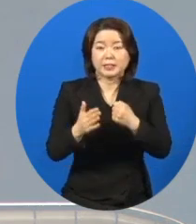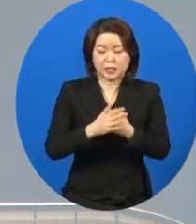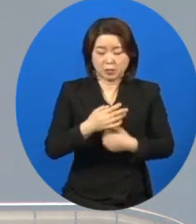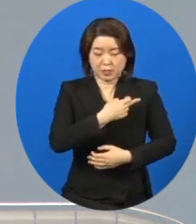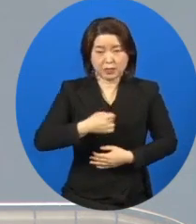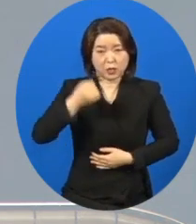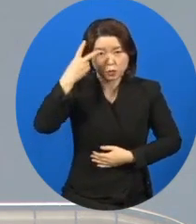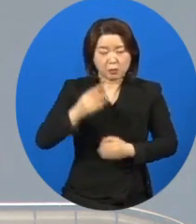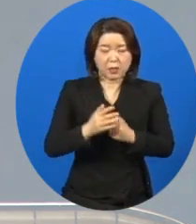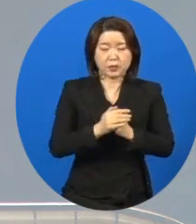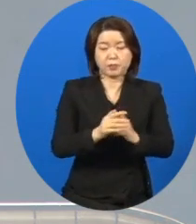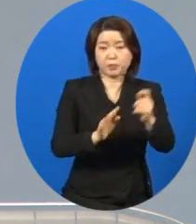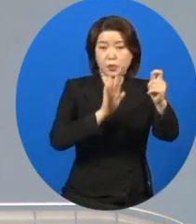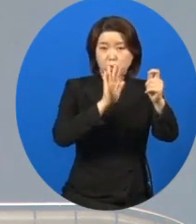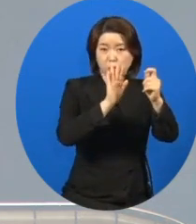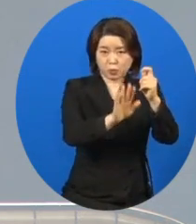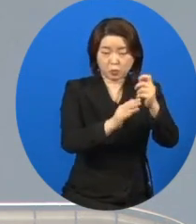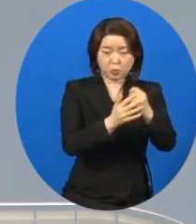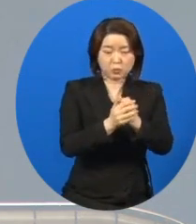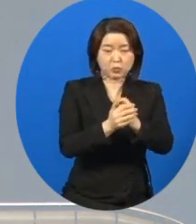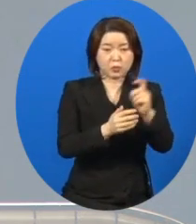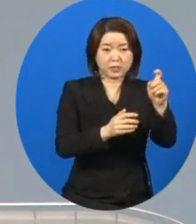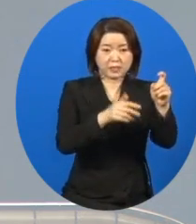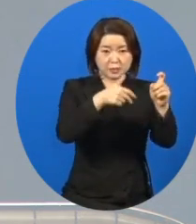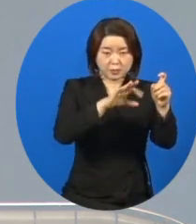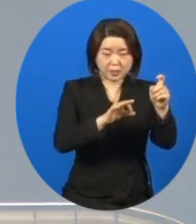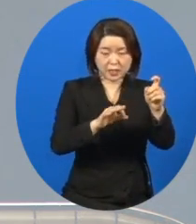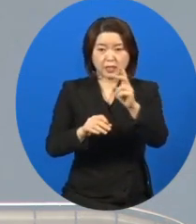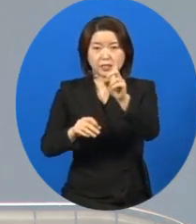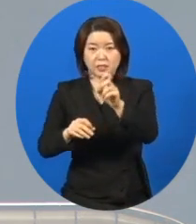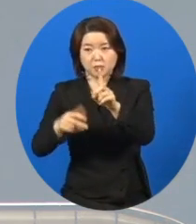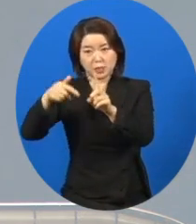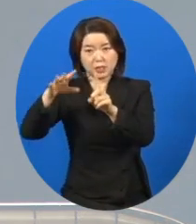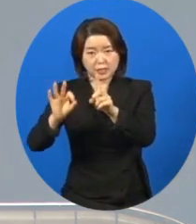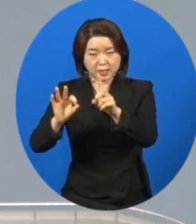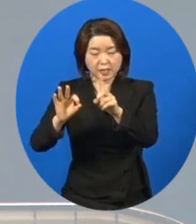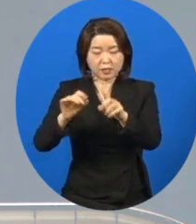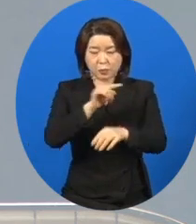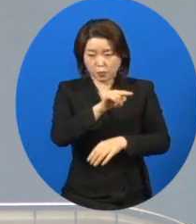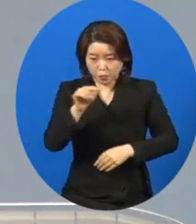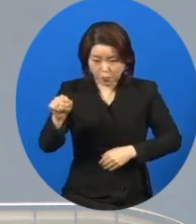바울이 고린도후서 10장 또 11장에 걸쳐서